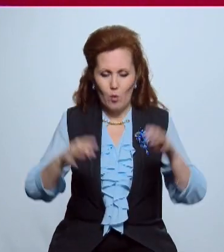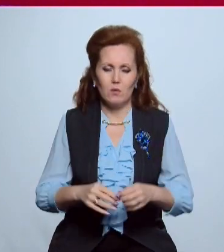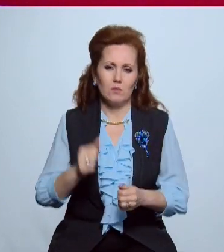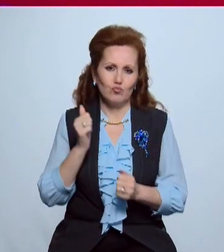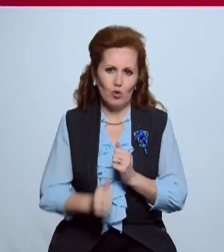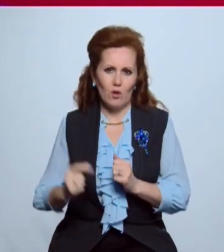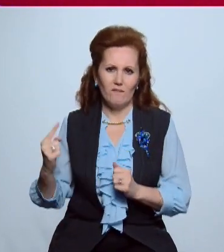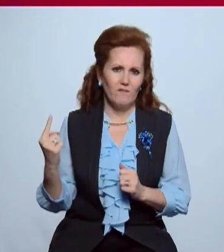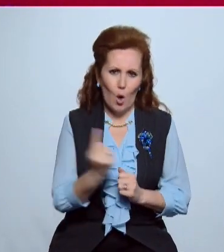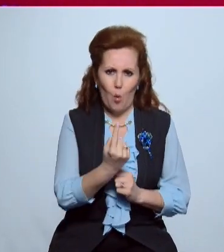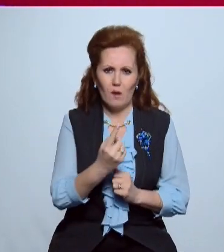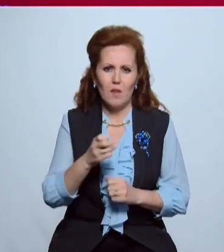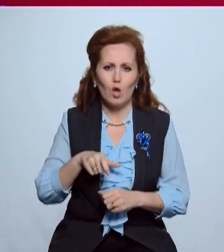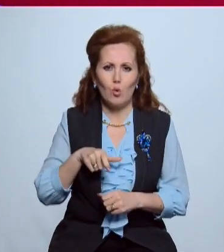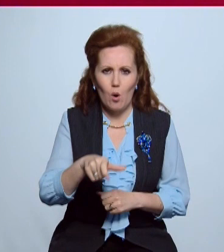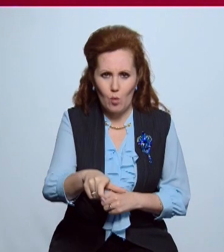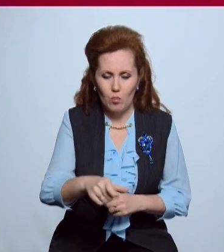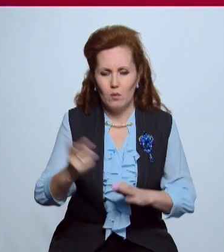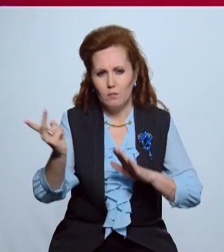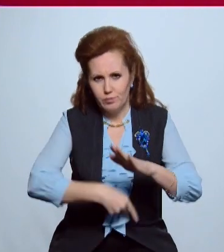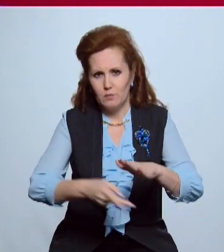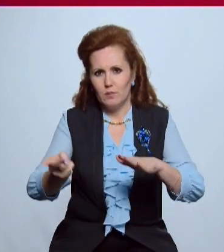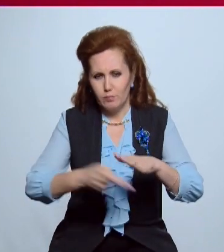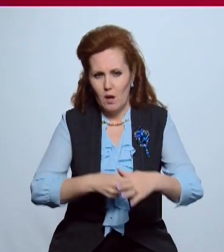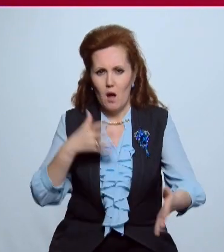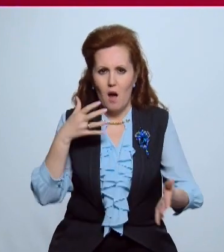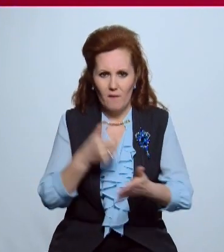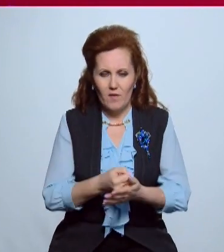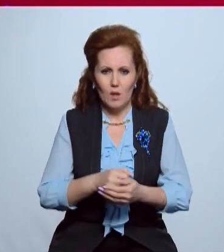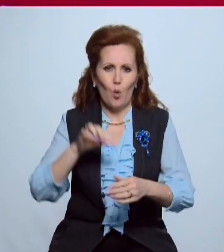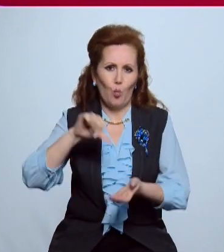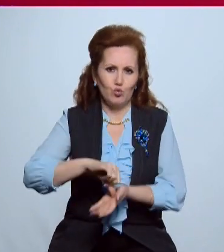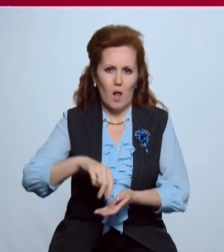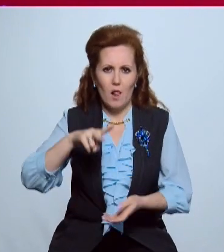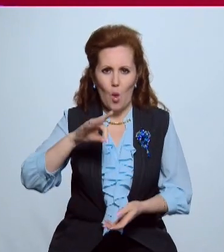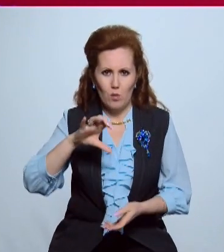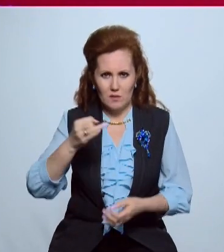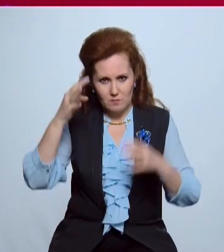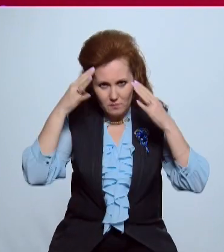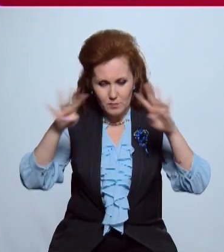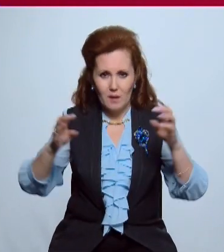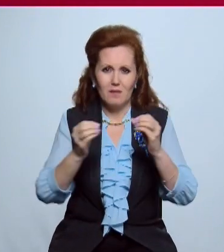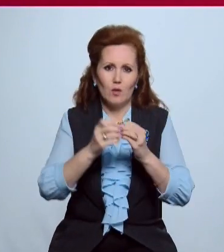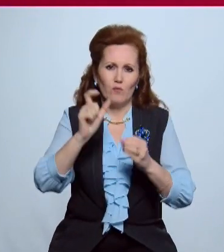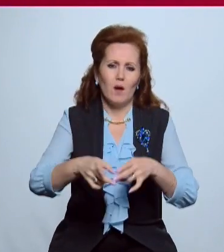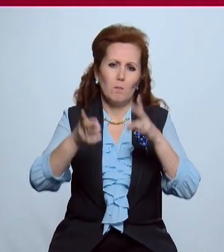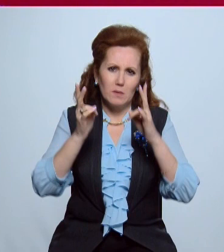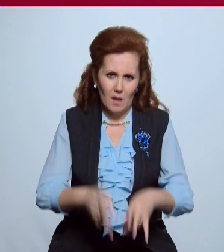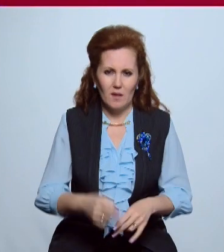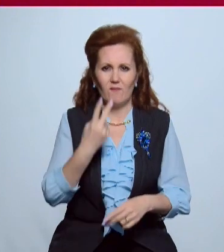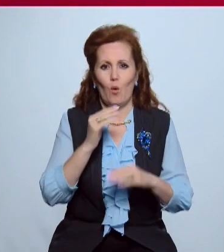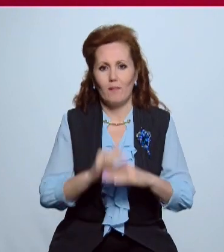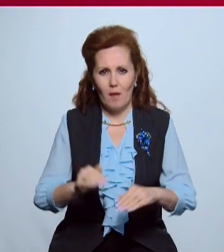на дорогу. В этом году уже произошло более 80 аварий с участием лосей. 10 человек пострадали, в том числе и двое